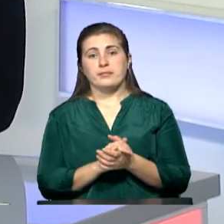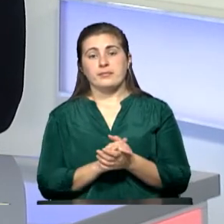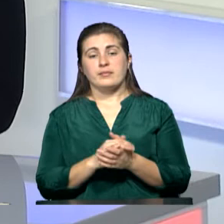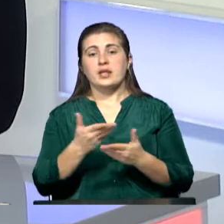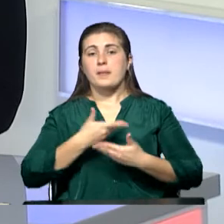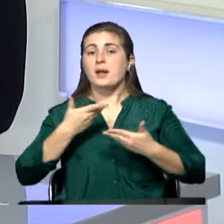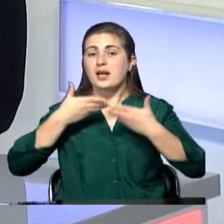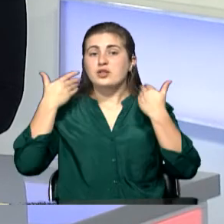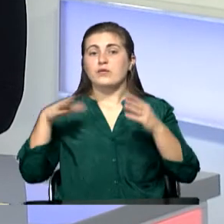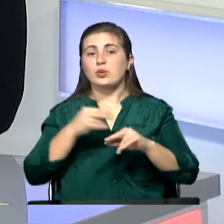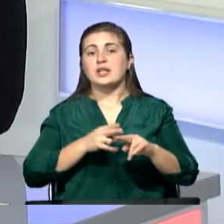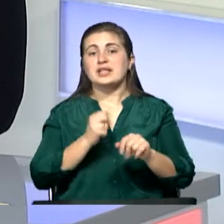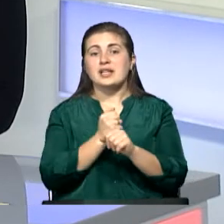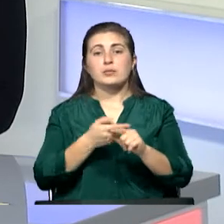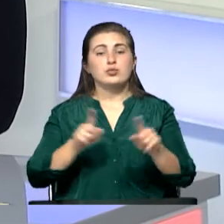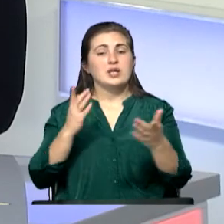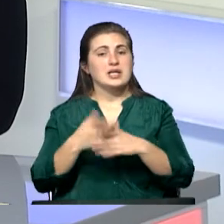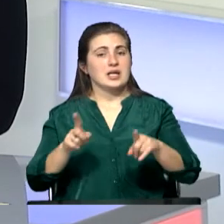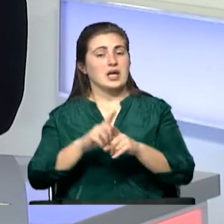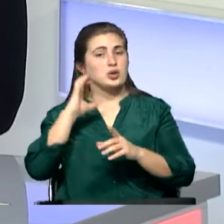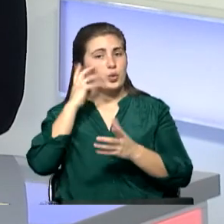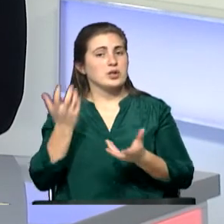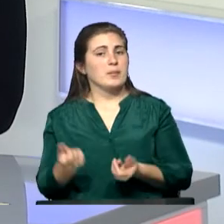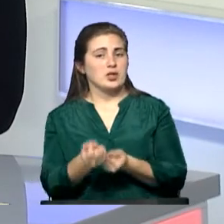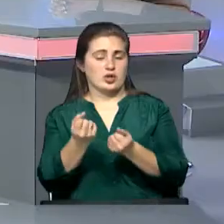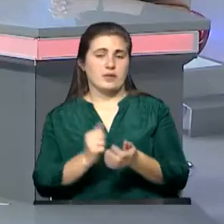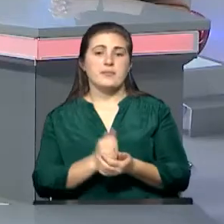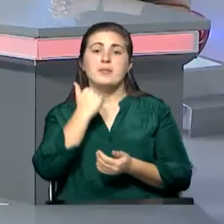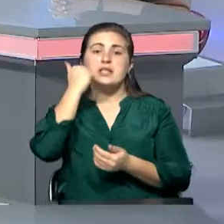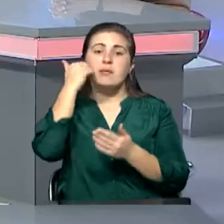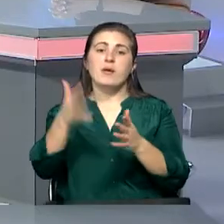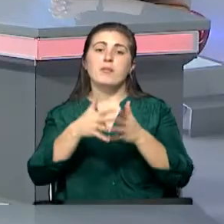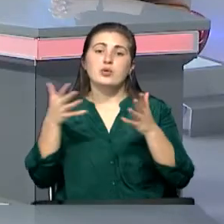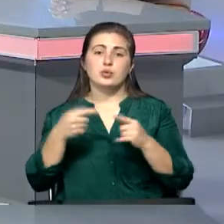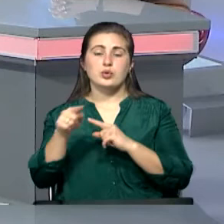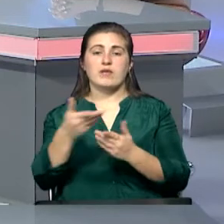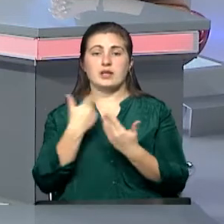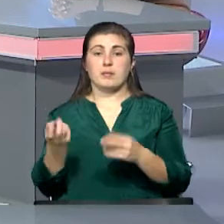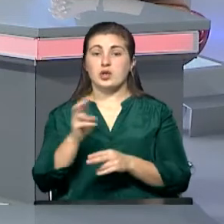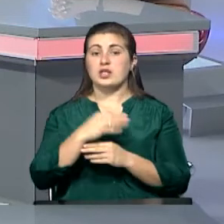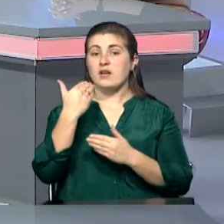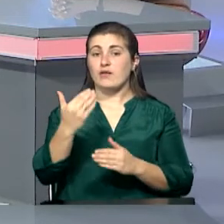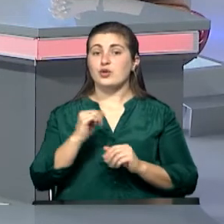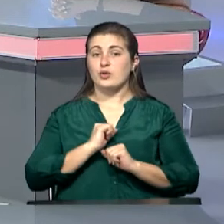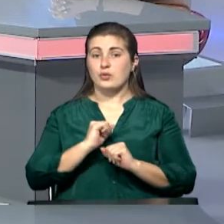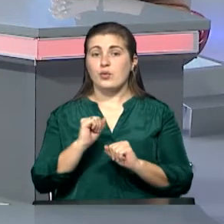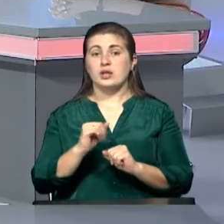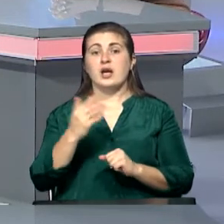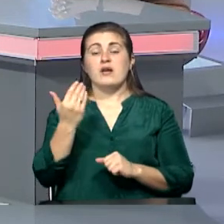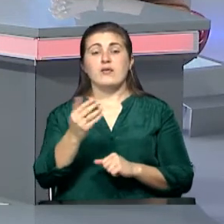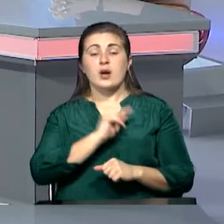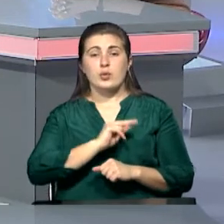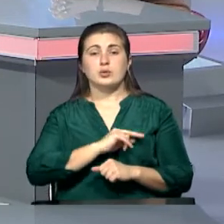нам легче все это делать, потому что есть такая серьезная поддержка. Спасибо вам большое за то, что вы к нам пришли, за вашу работу. Еще раз желаем